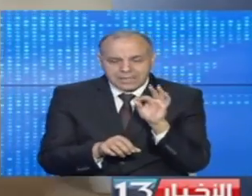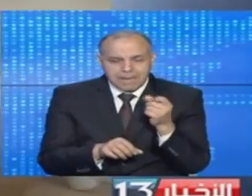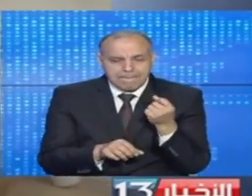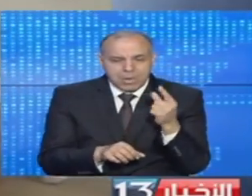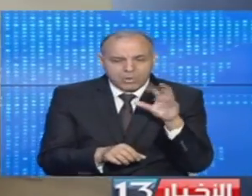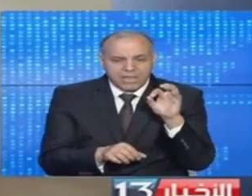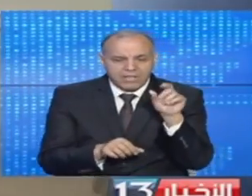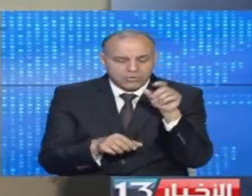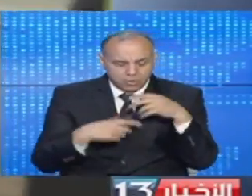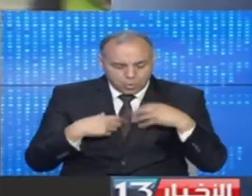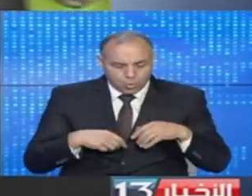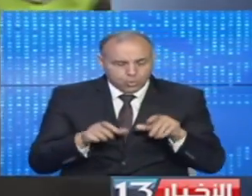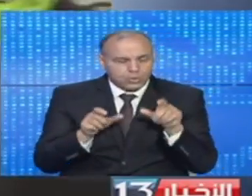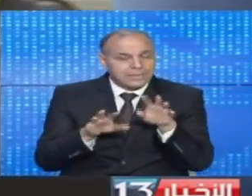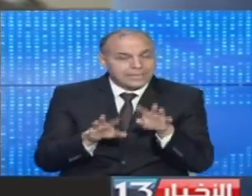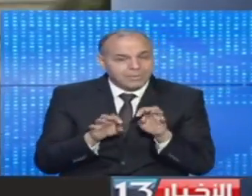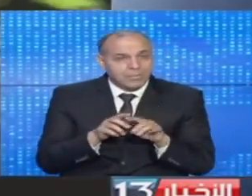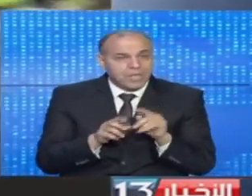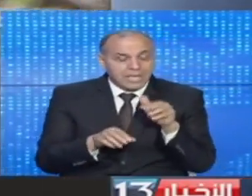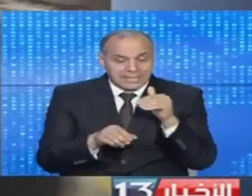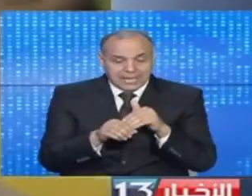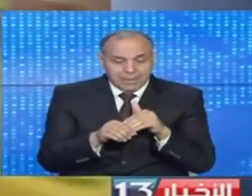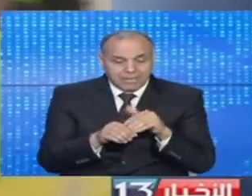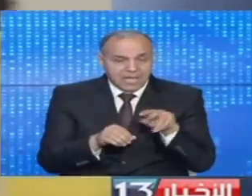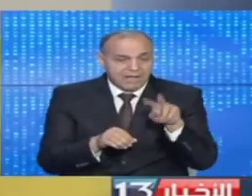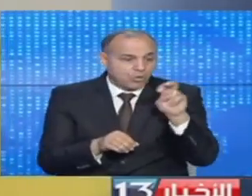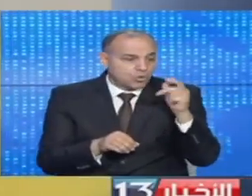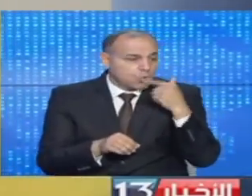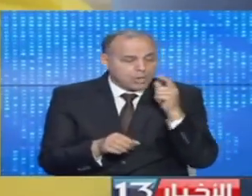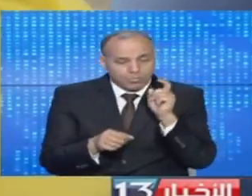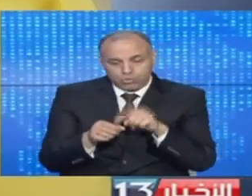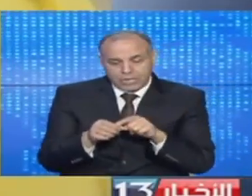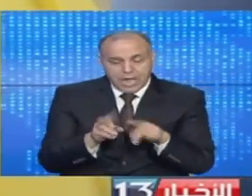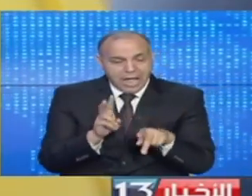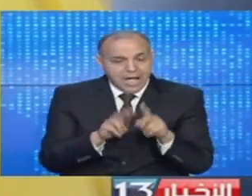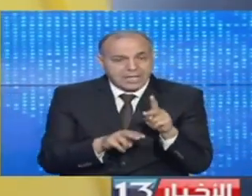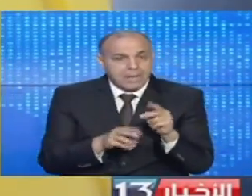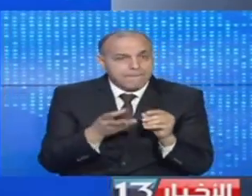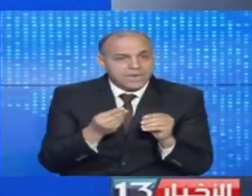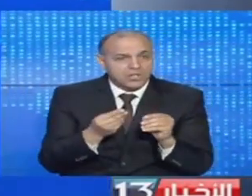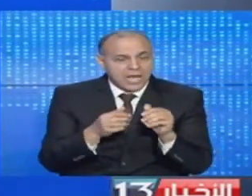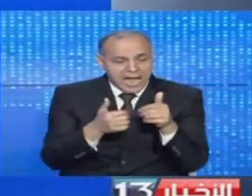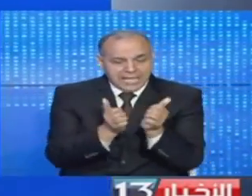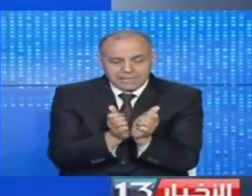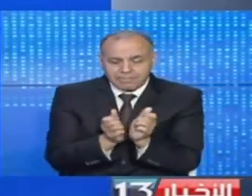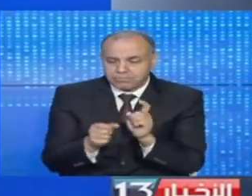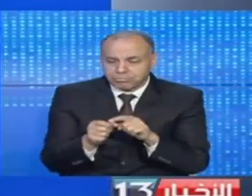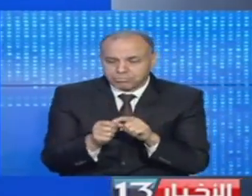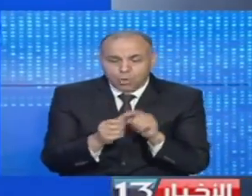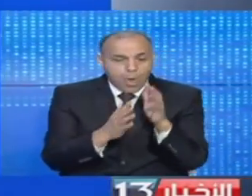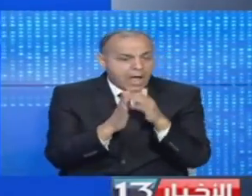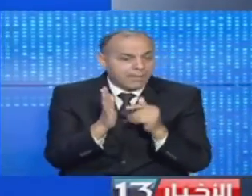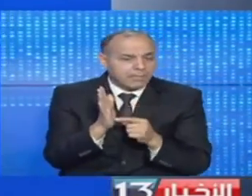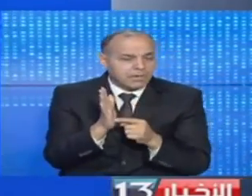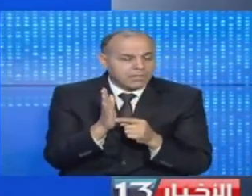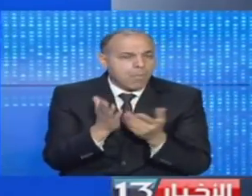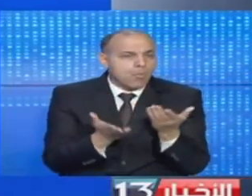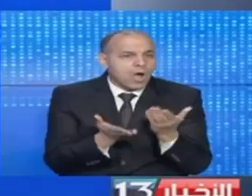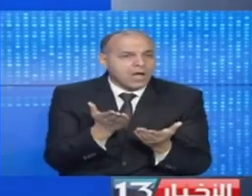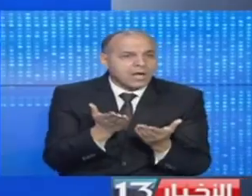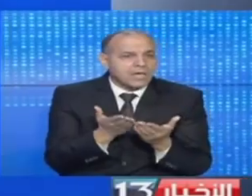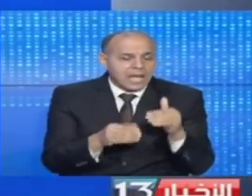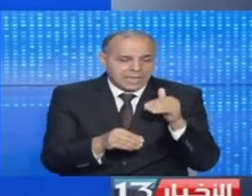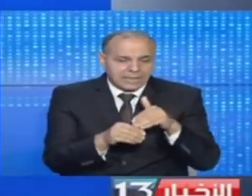وثلاثين نائبا وتشهد انتخابات الفين وعشرين مشاركه اكبر عدد من الاحزاب السياسيه والقائمات مقارنه